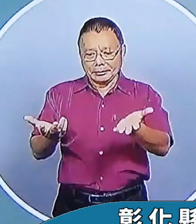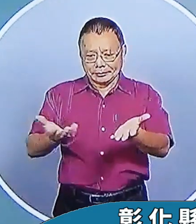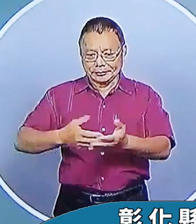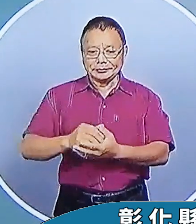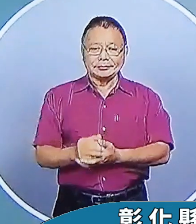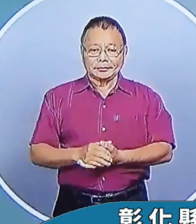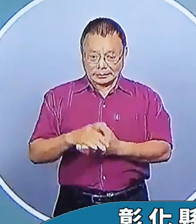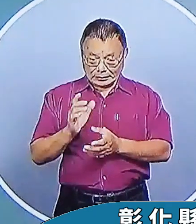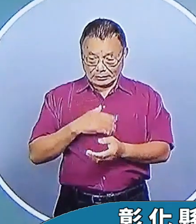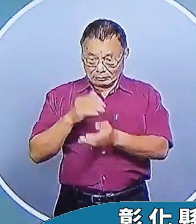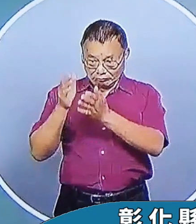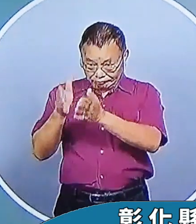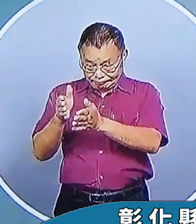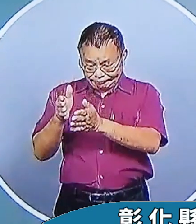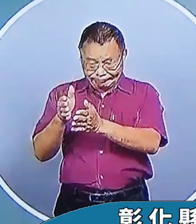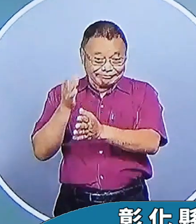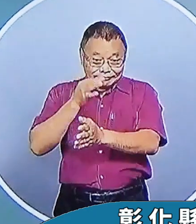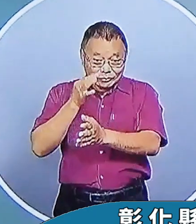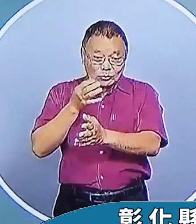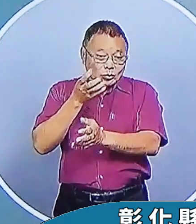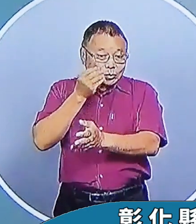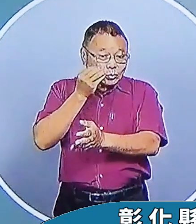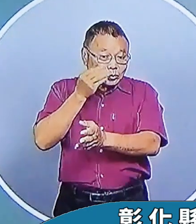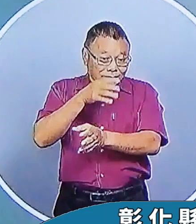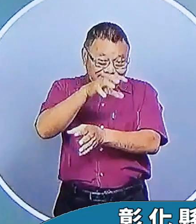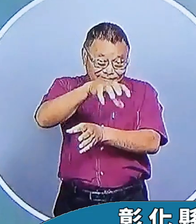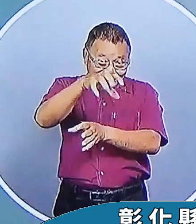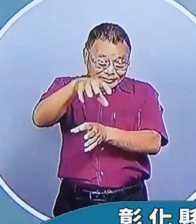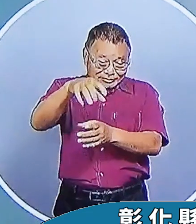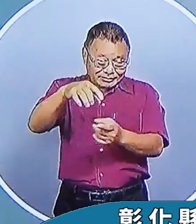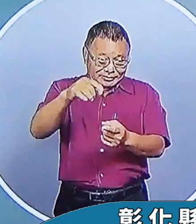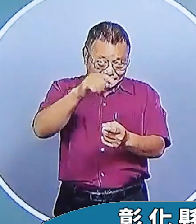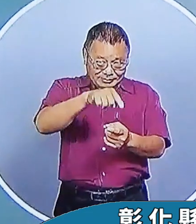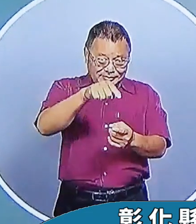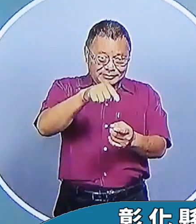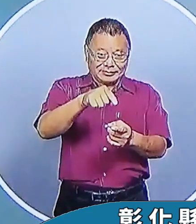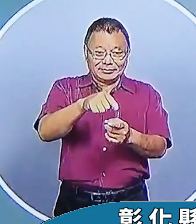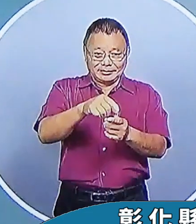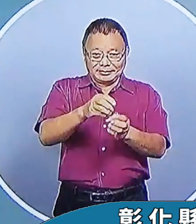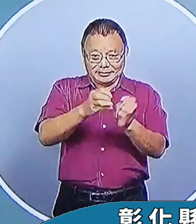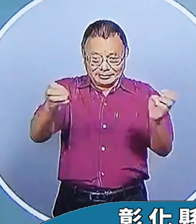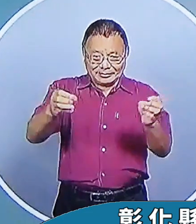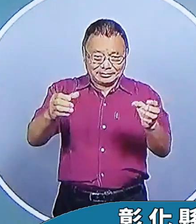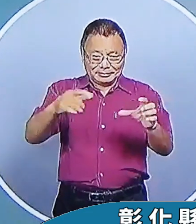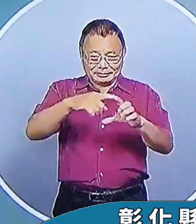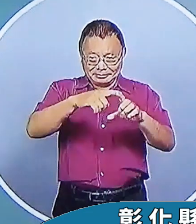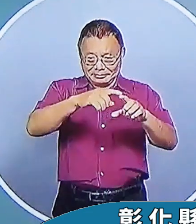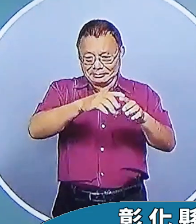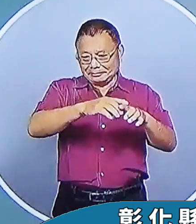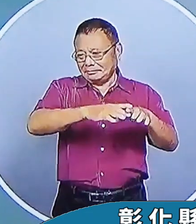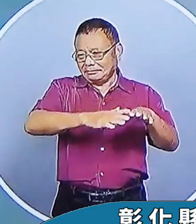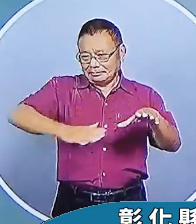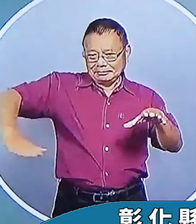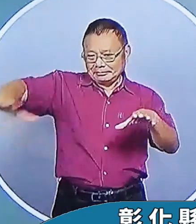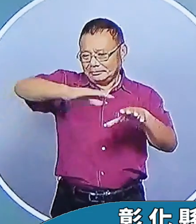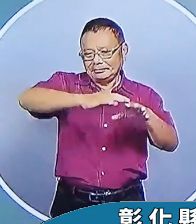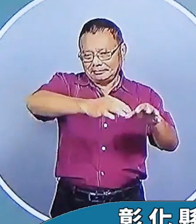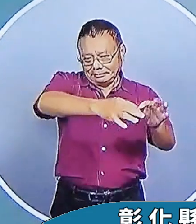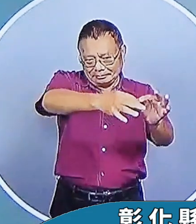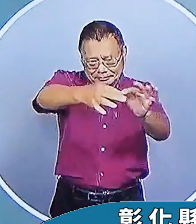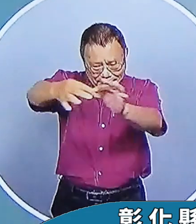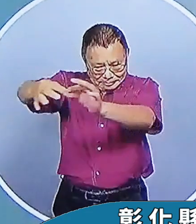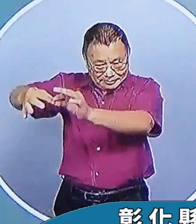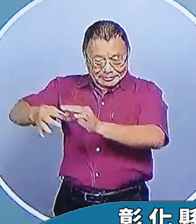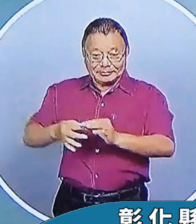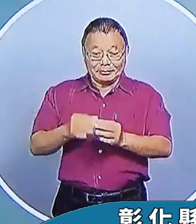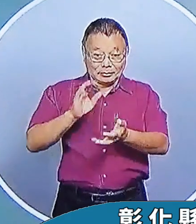会针对在中华即个观光景点点线面的串联。那另外我嘛有提出，希望未